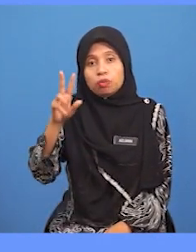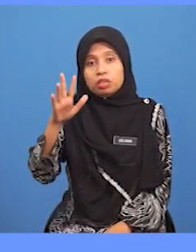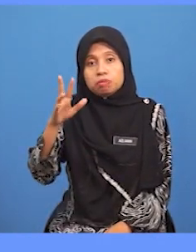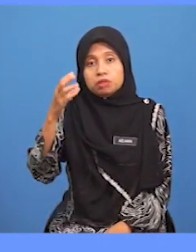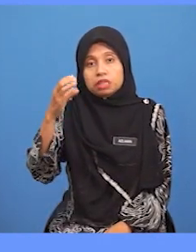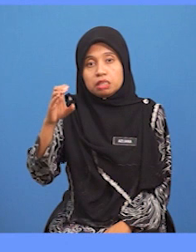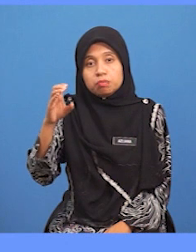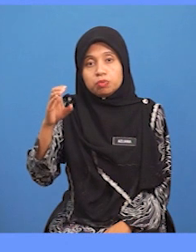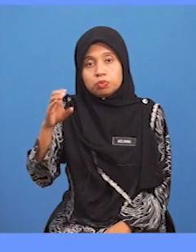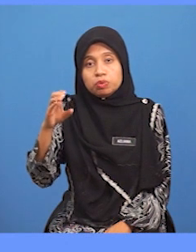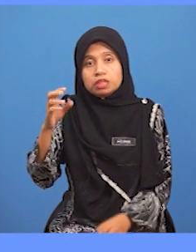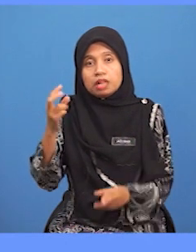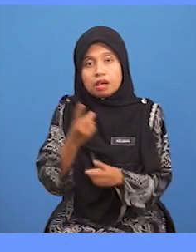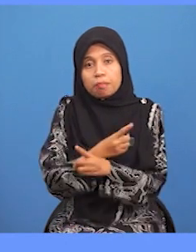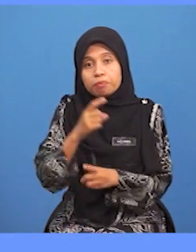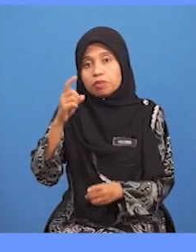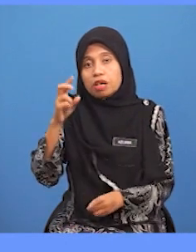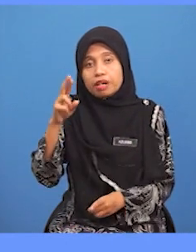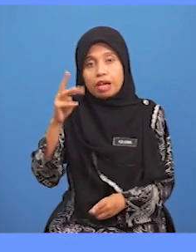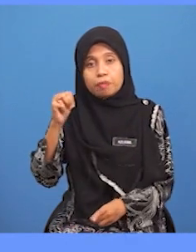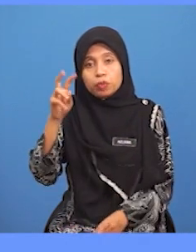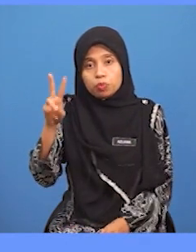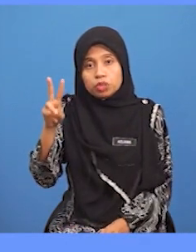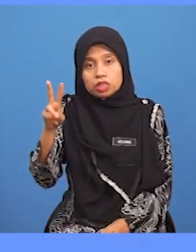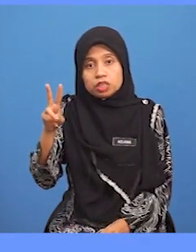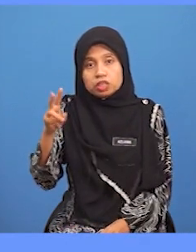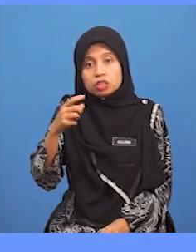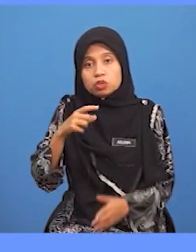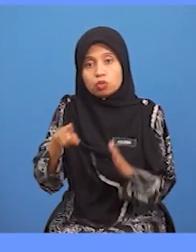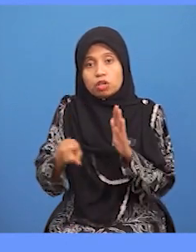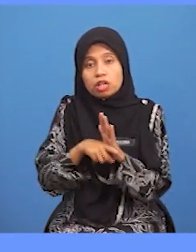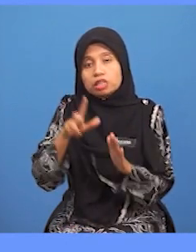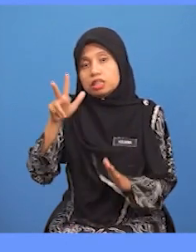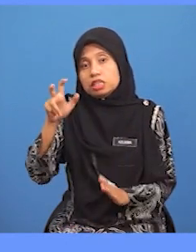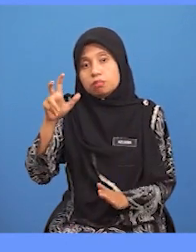darab margin caruman seunit RM2 tolak kos tetap